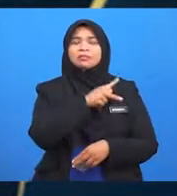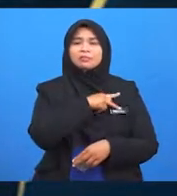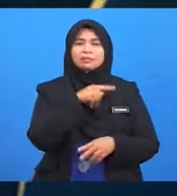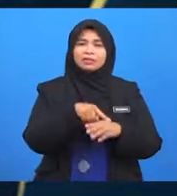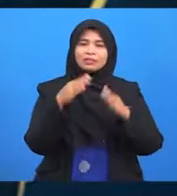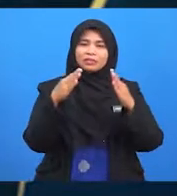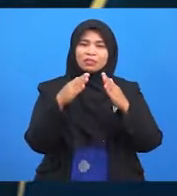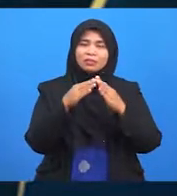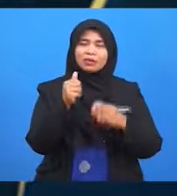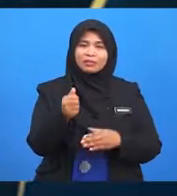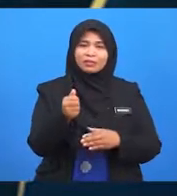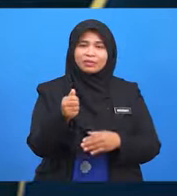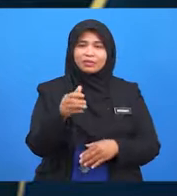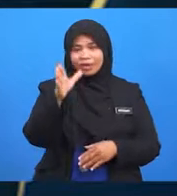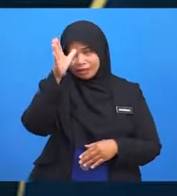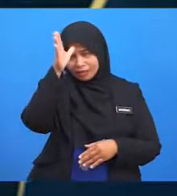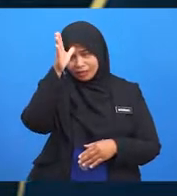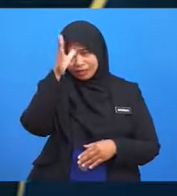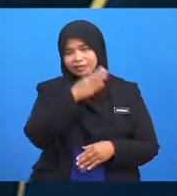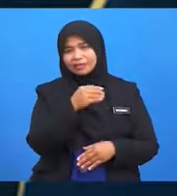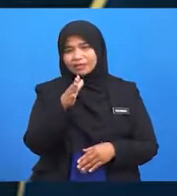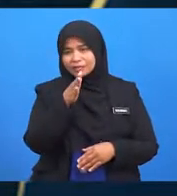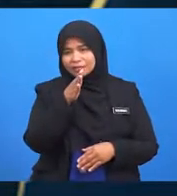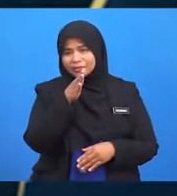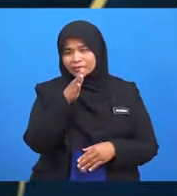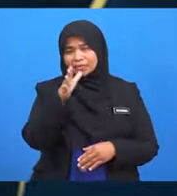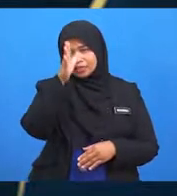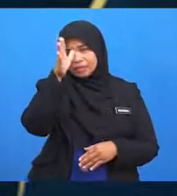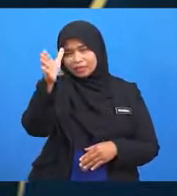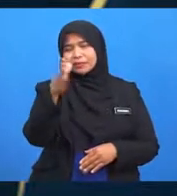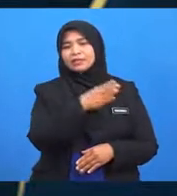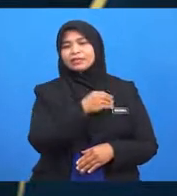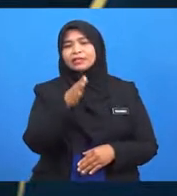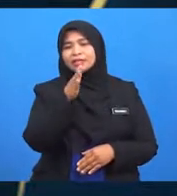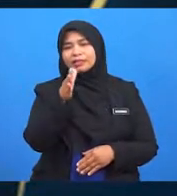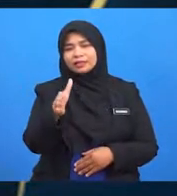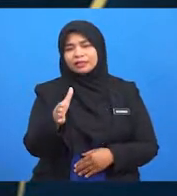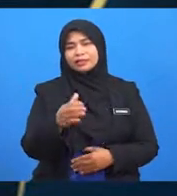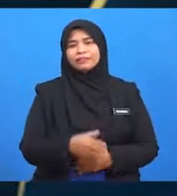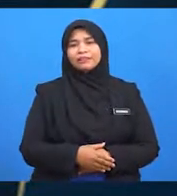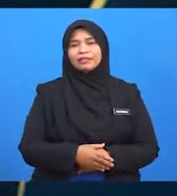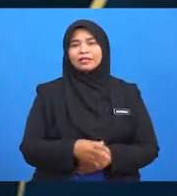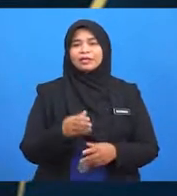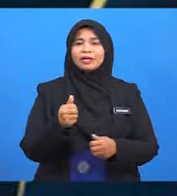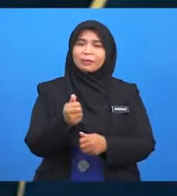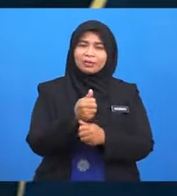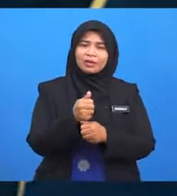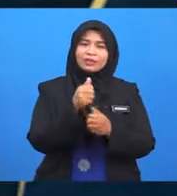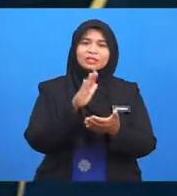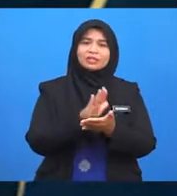Ayah dan ibu? Datuk dan nenek? pengawas